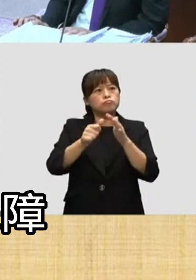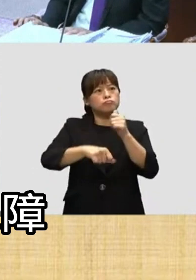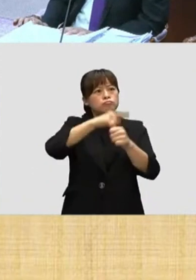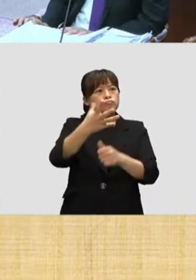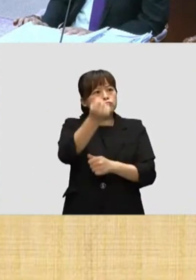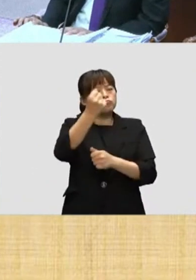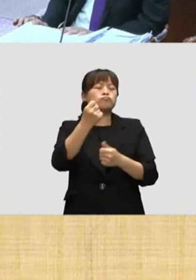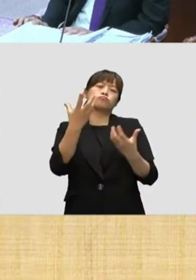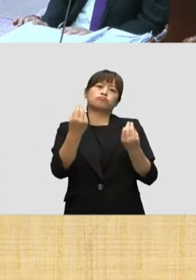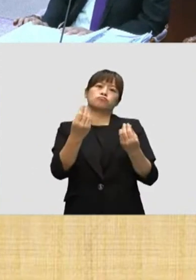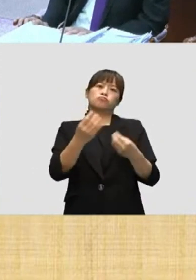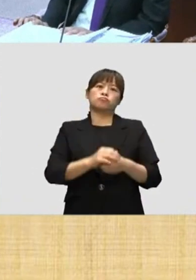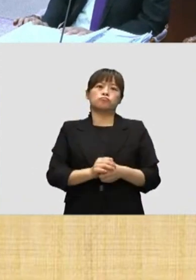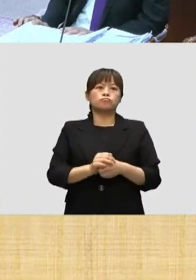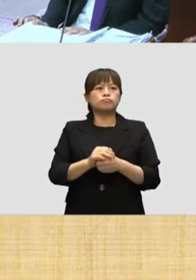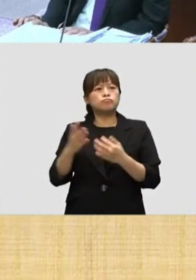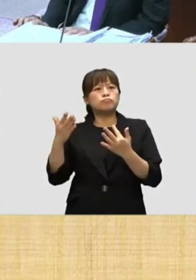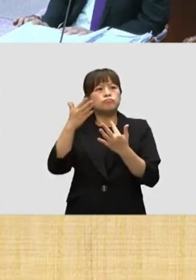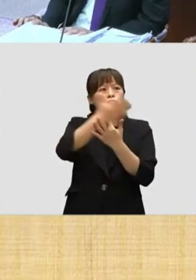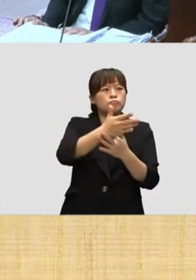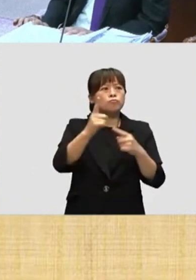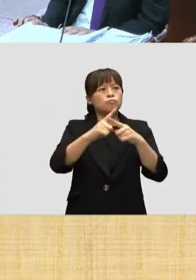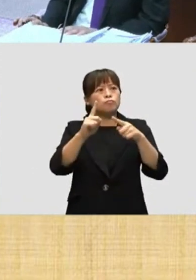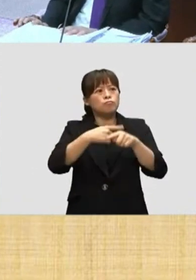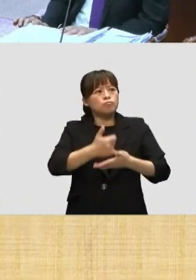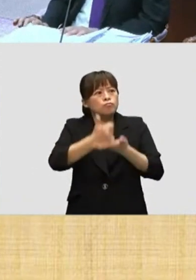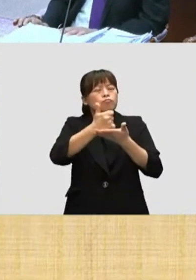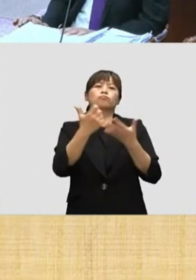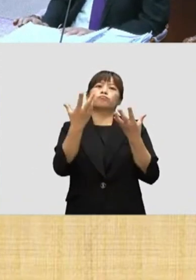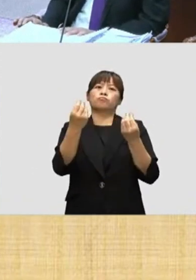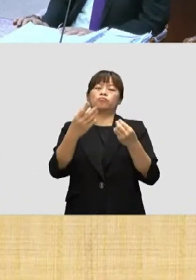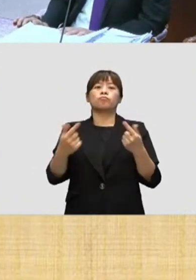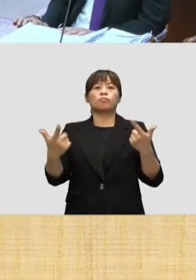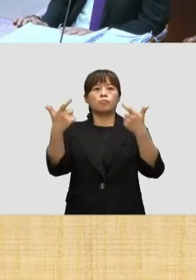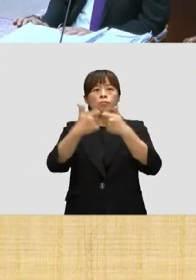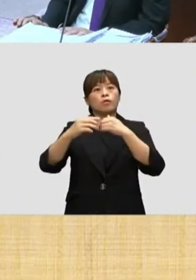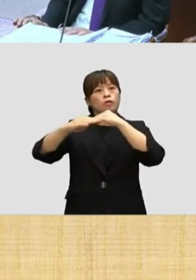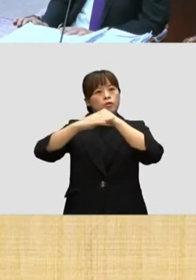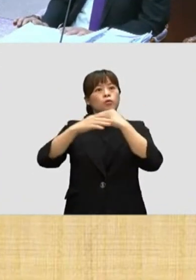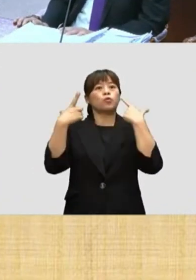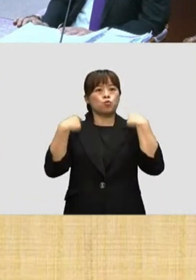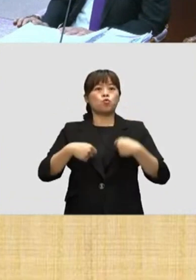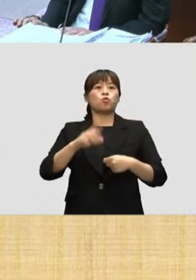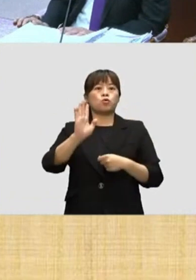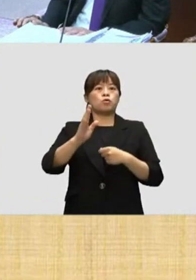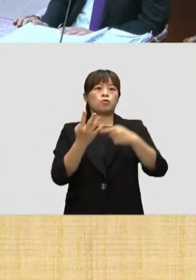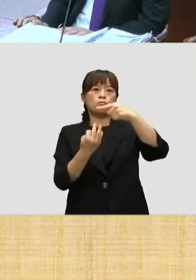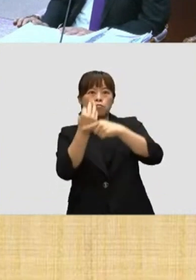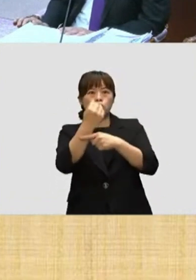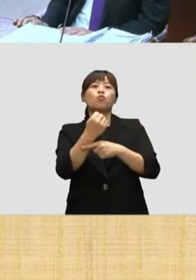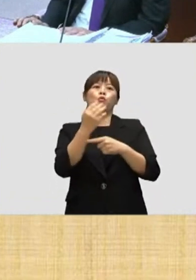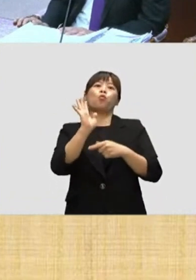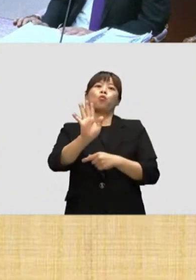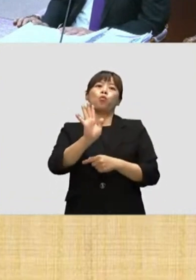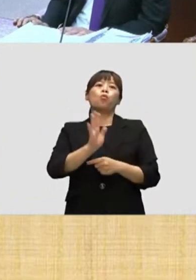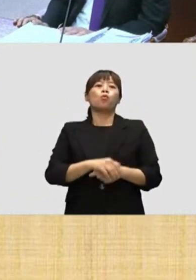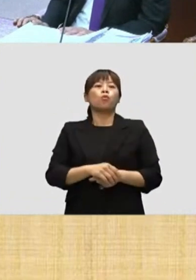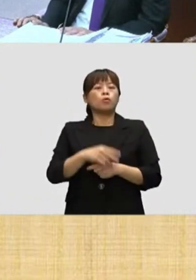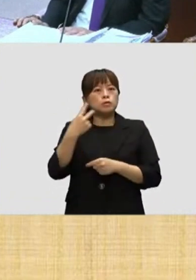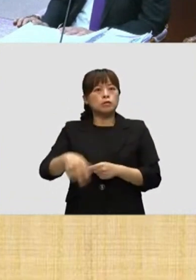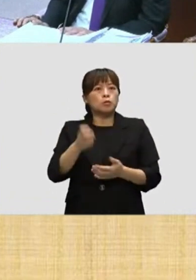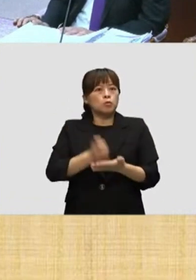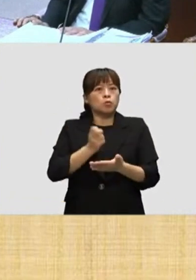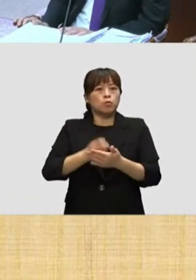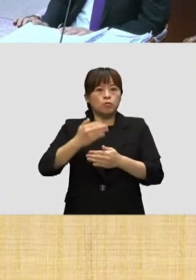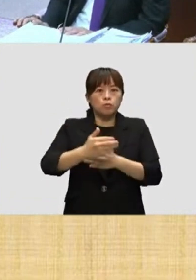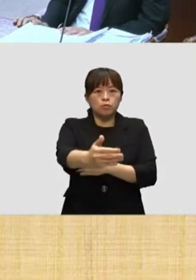保障，也没有侵犯人性尊严，符合平等原则、比例原则，而且还有很严谨